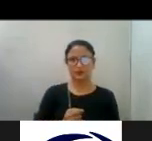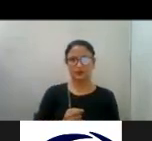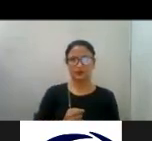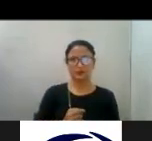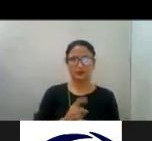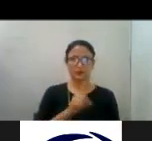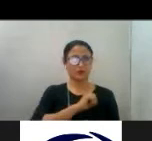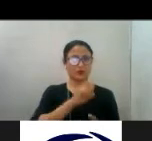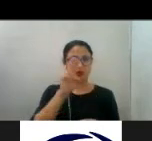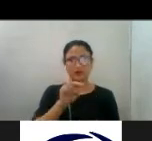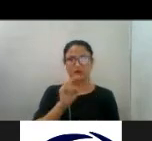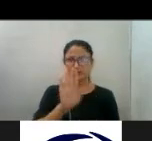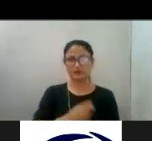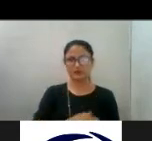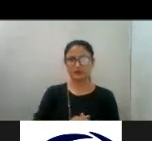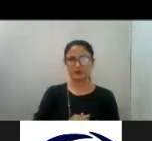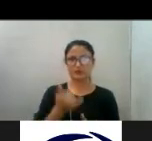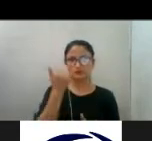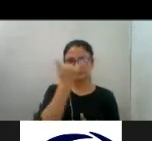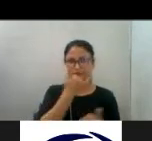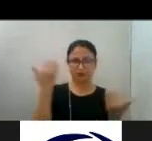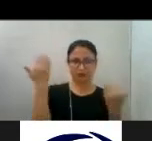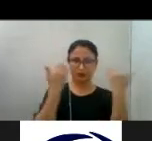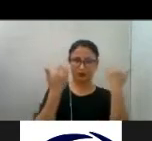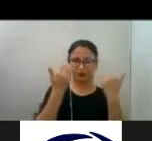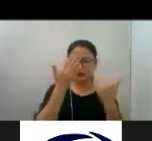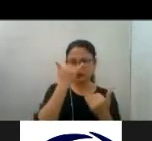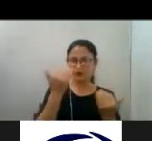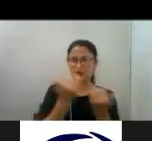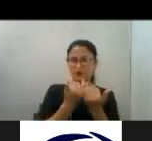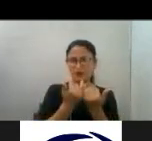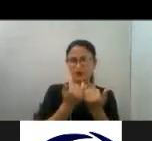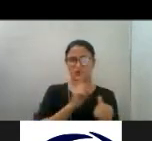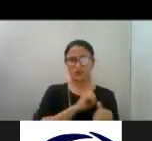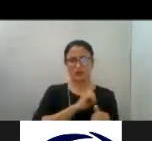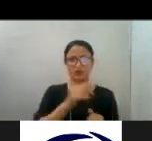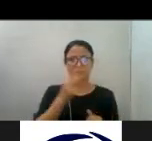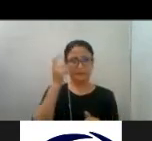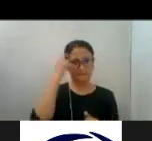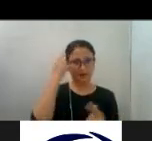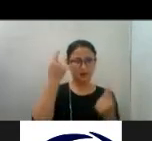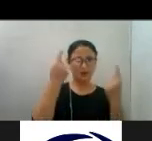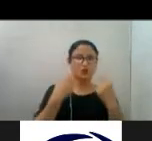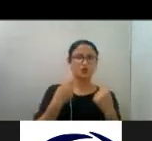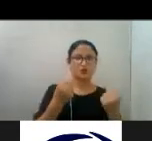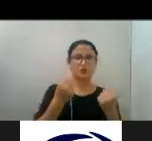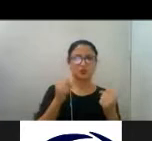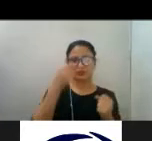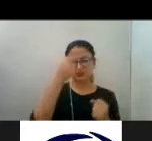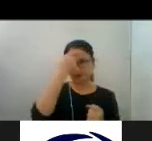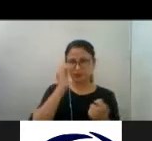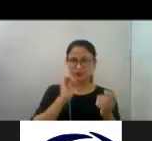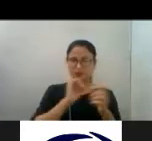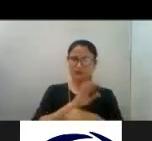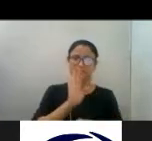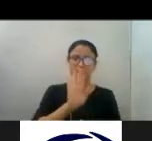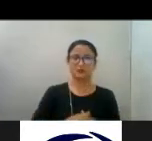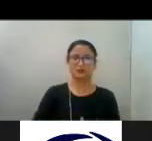भयावह नै देखिन्छ। जेन्डर बेस्ड भाइलेन्सको कारणले मानसिक स्वास्थ्य समस्या बढिरहेको